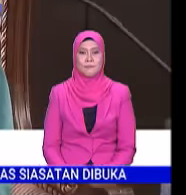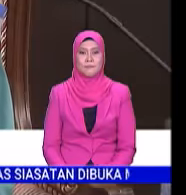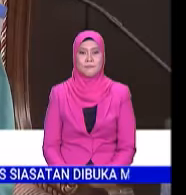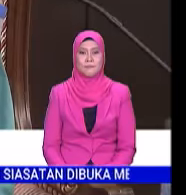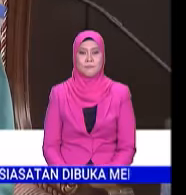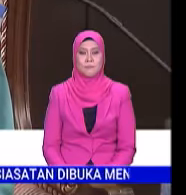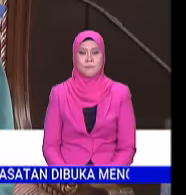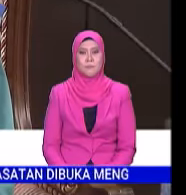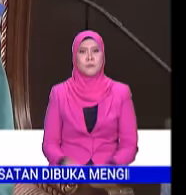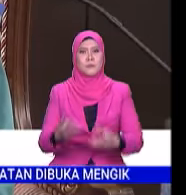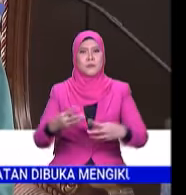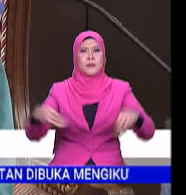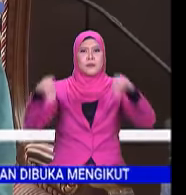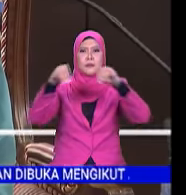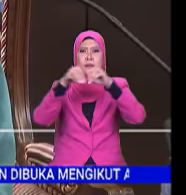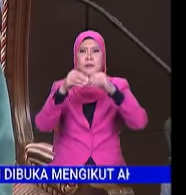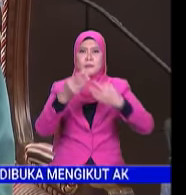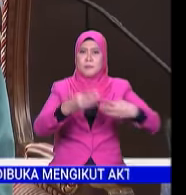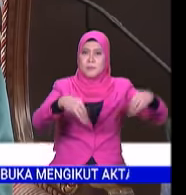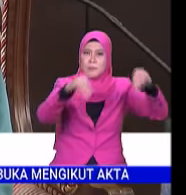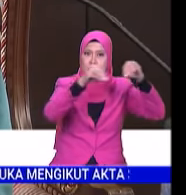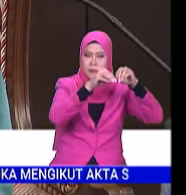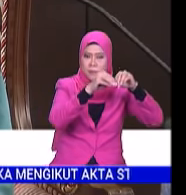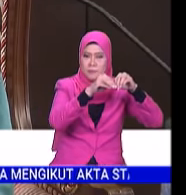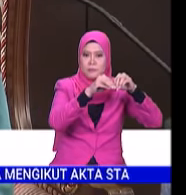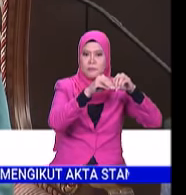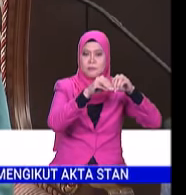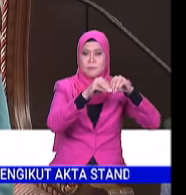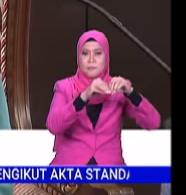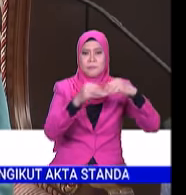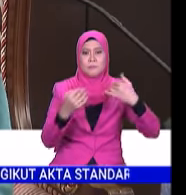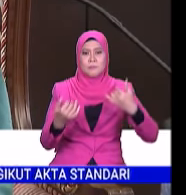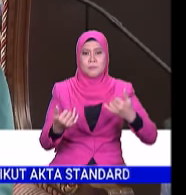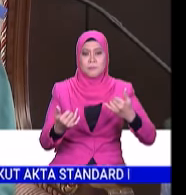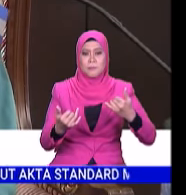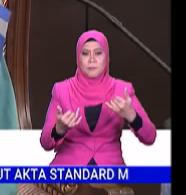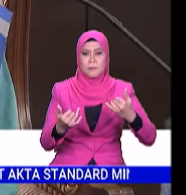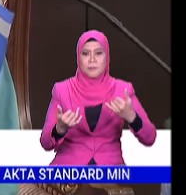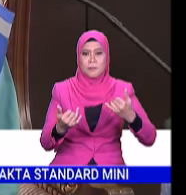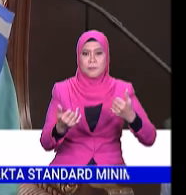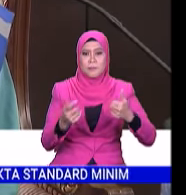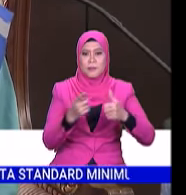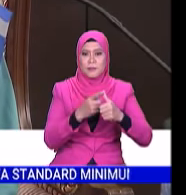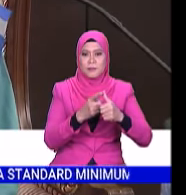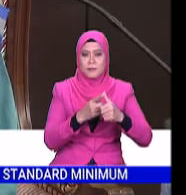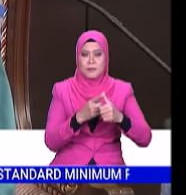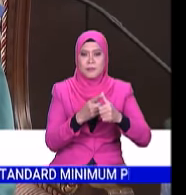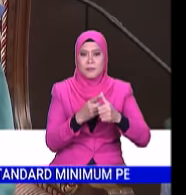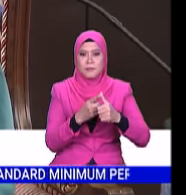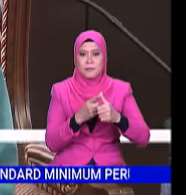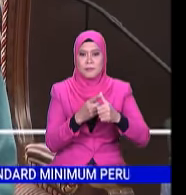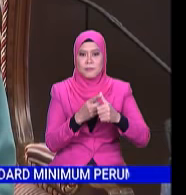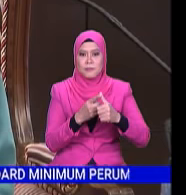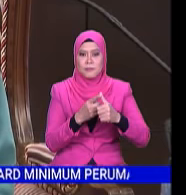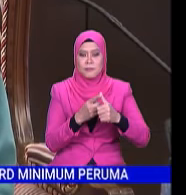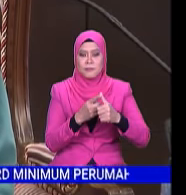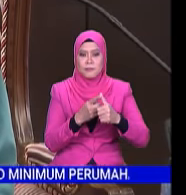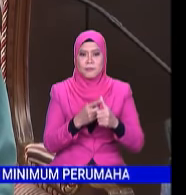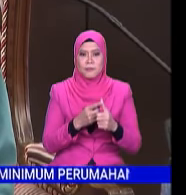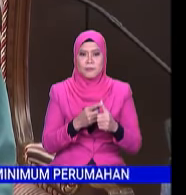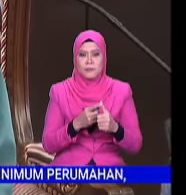Ha? Masjid-masjid yang kita beri macam kita dulu ini masjid pertama berdasarkan lokasi masjid-masjid